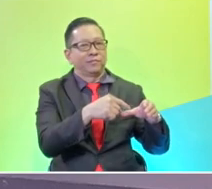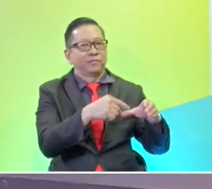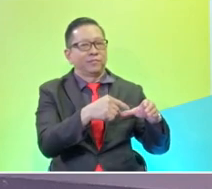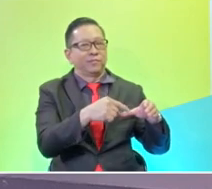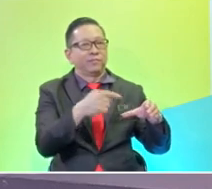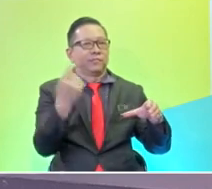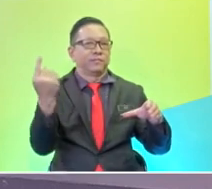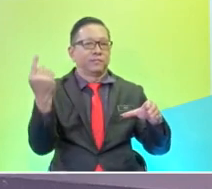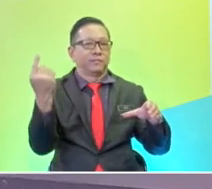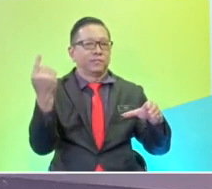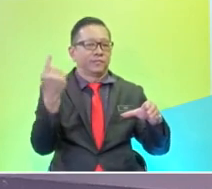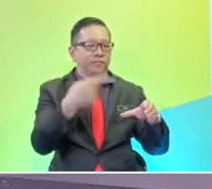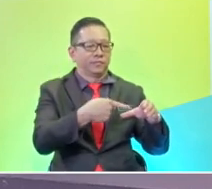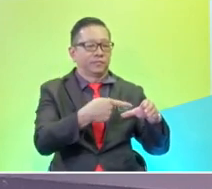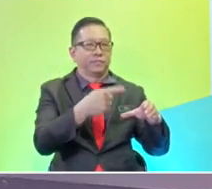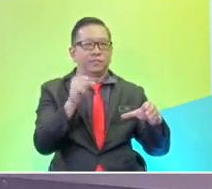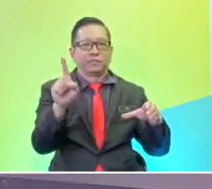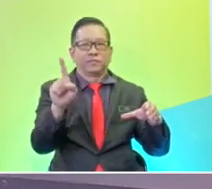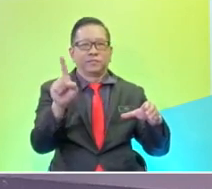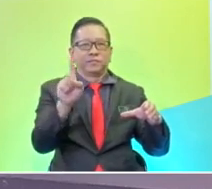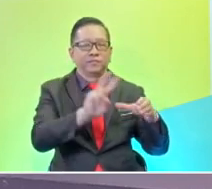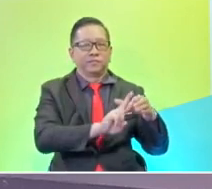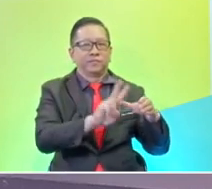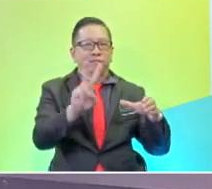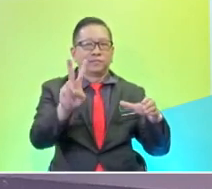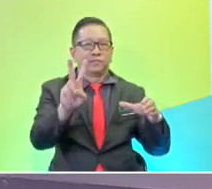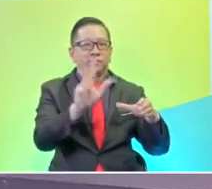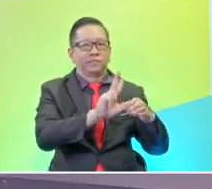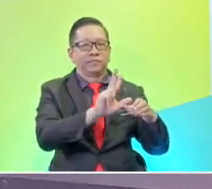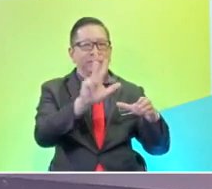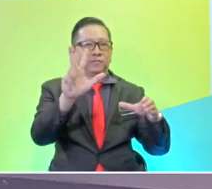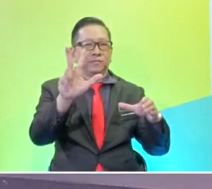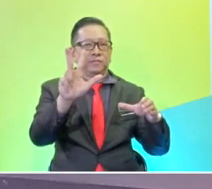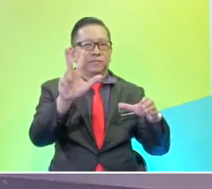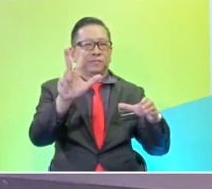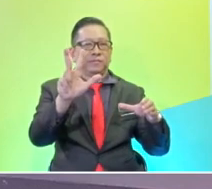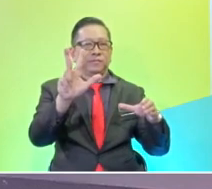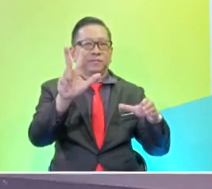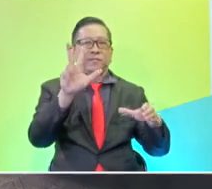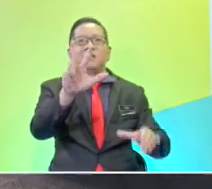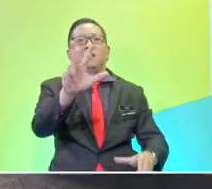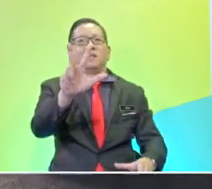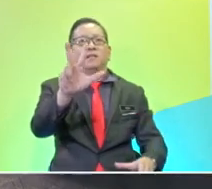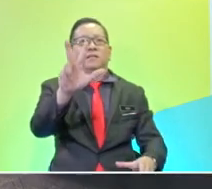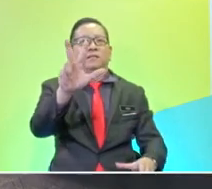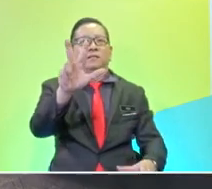sama-sama satu dua tiga tiga